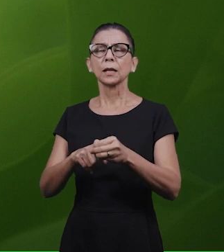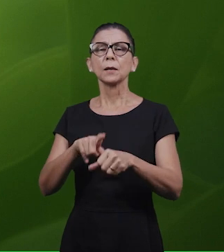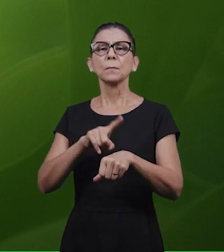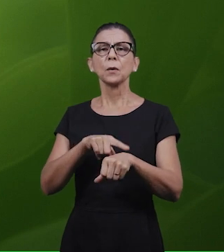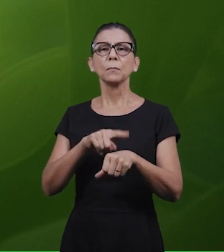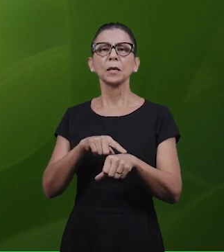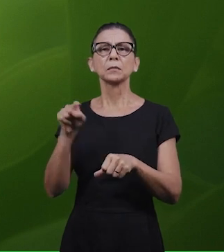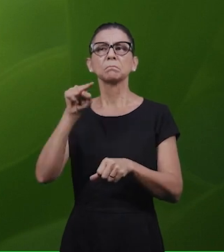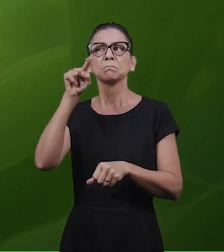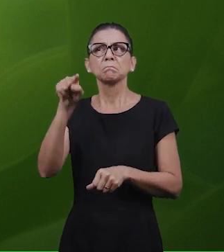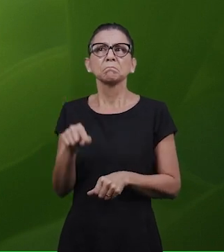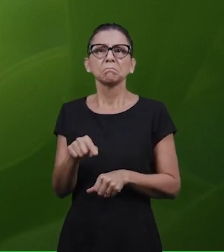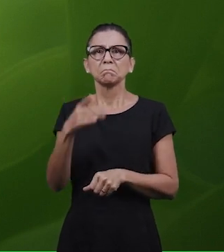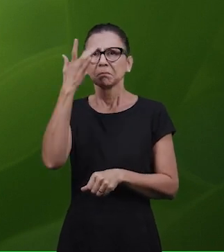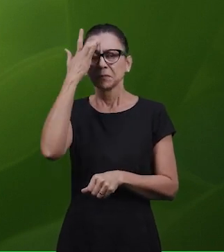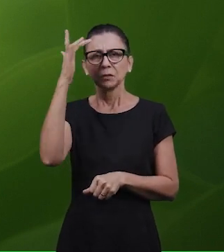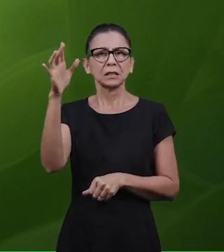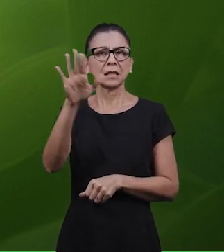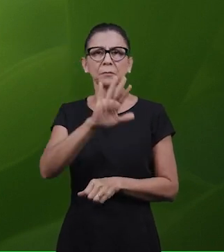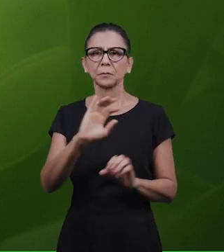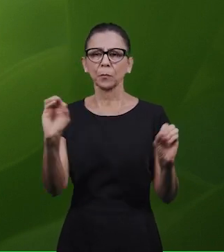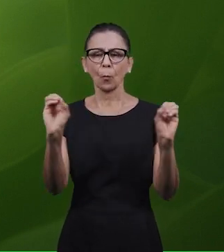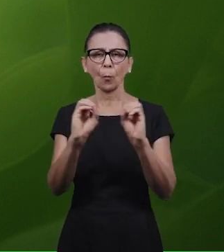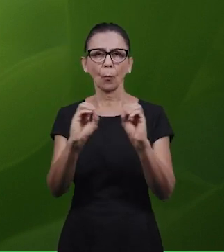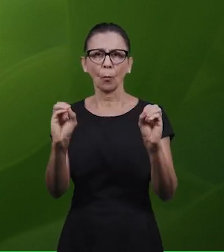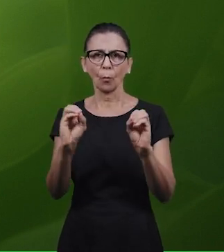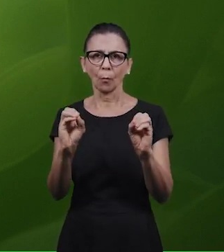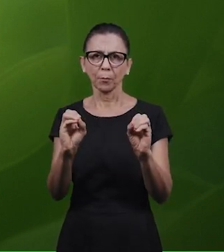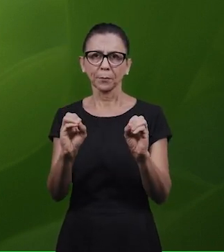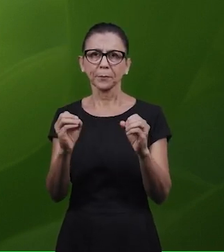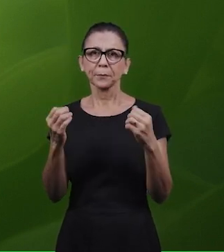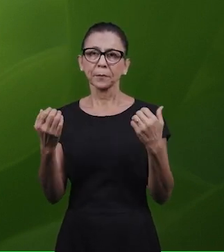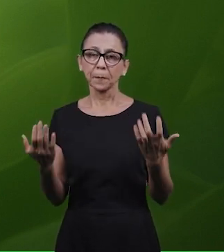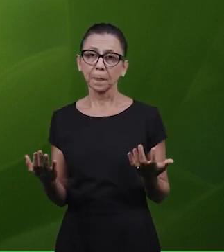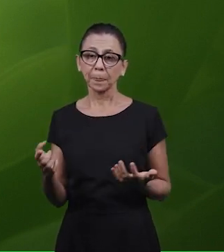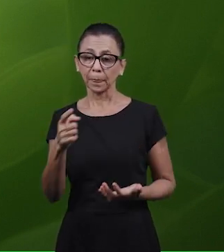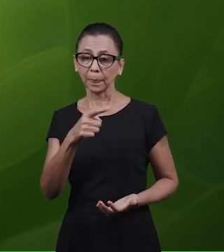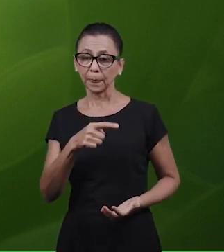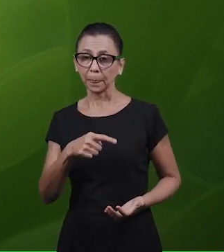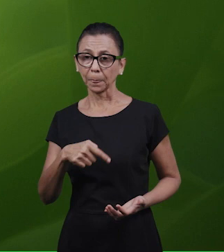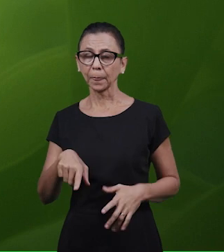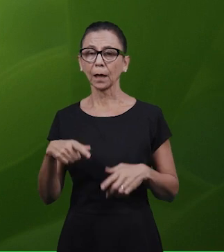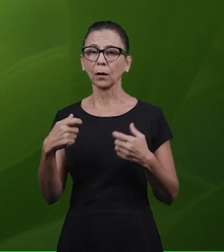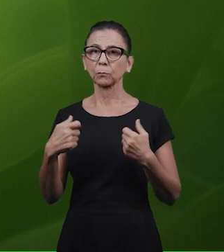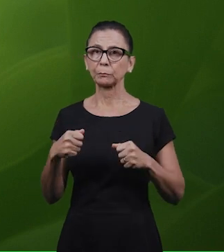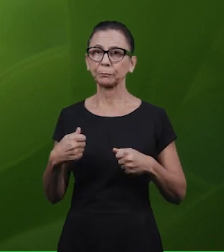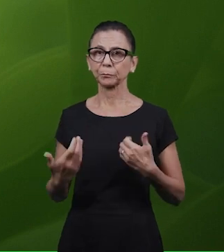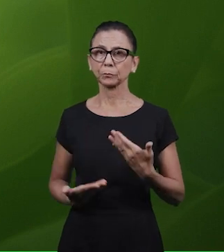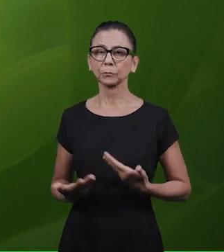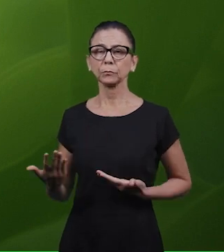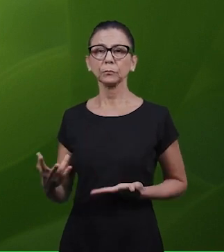cette parabole pour mettre en évidence le besoin prophétique que ces serviteurs soient vigilants,